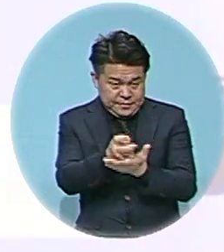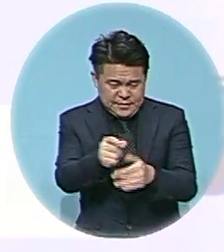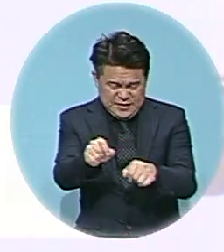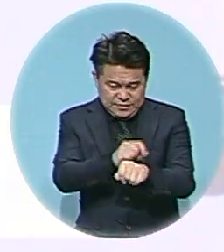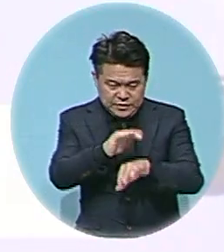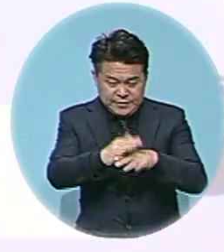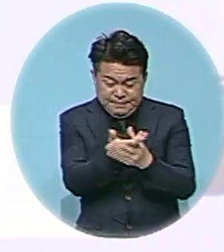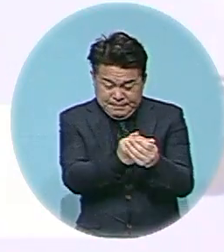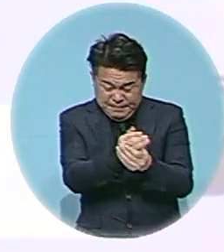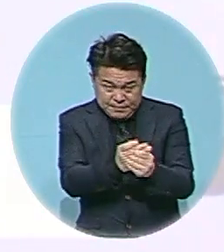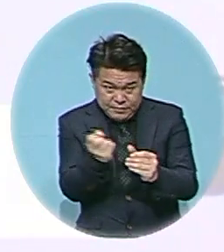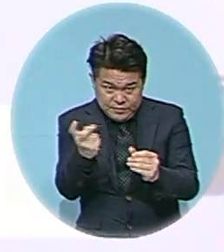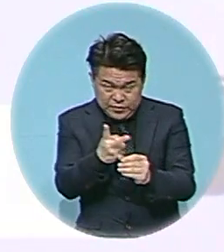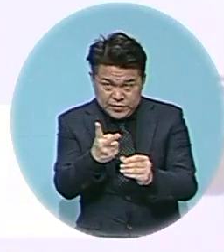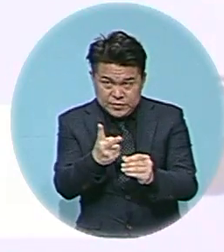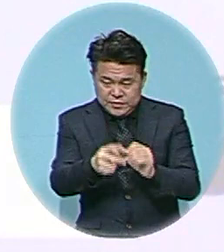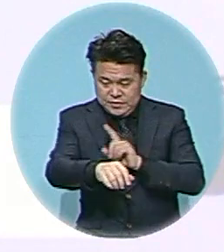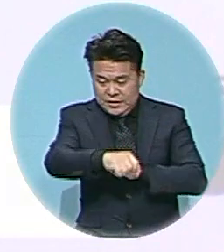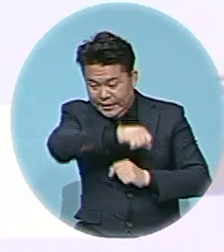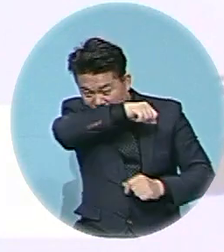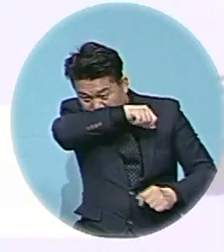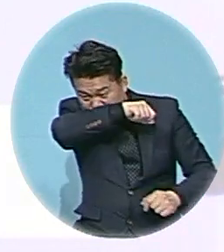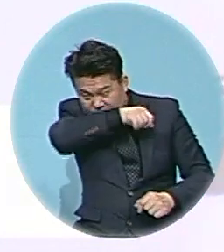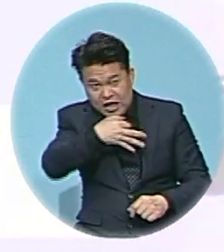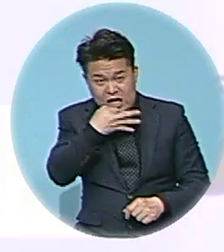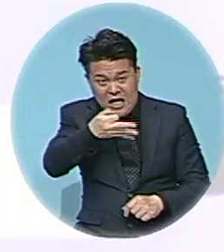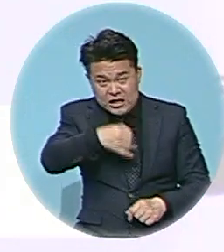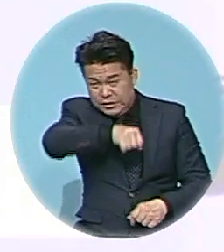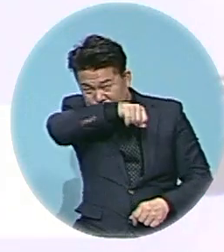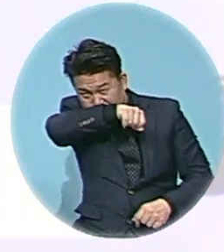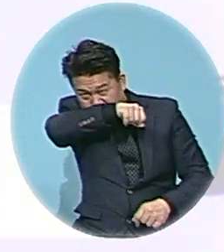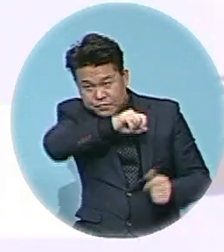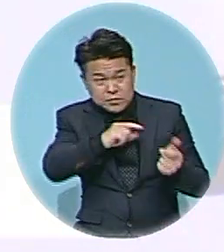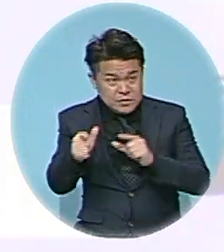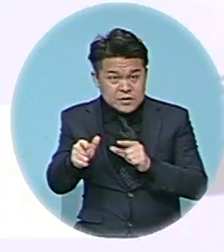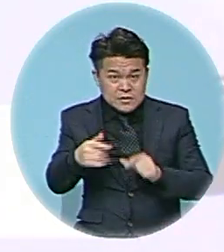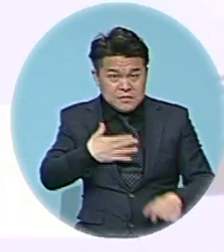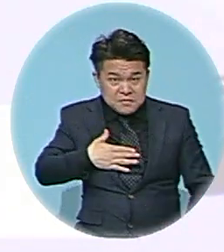손 씻기, 그리고 옷 소매로 가리고 기침하기 등의